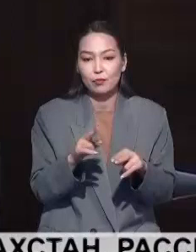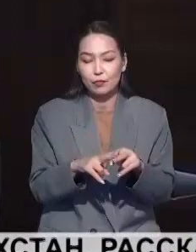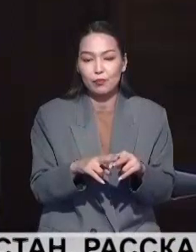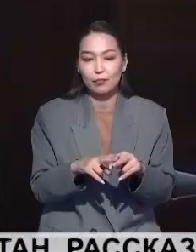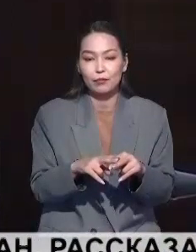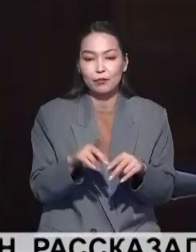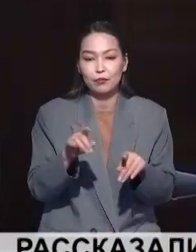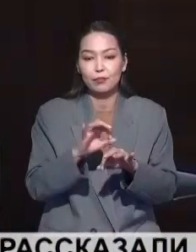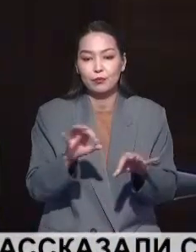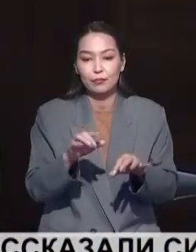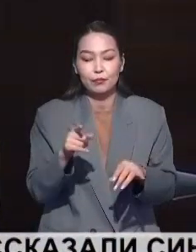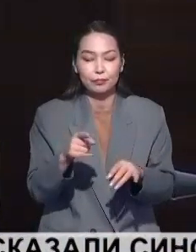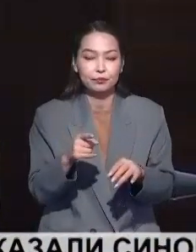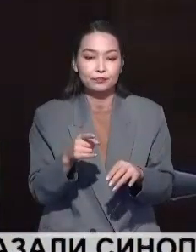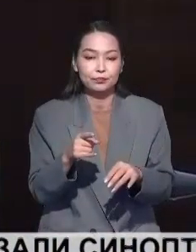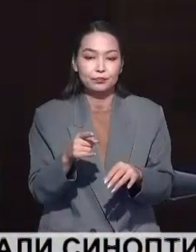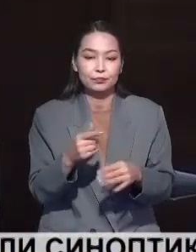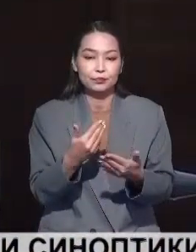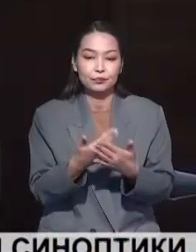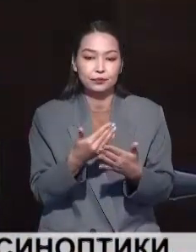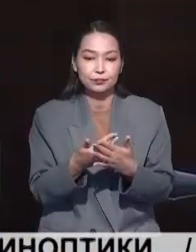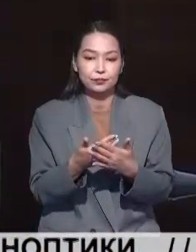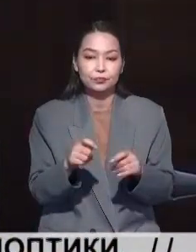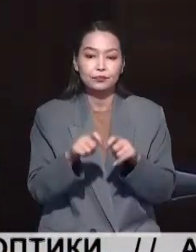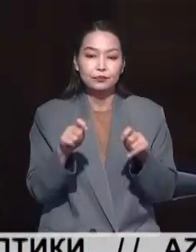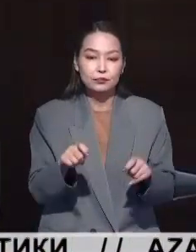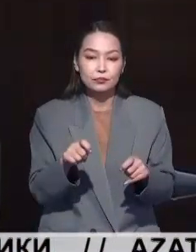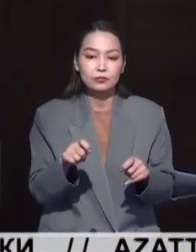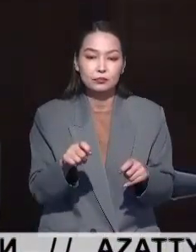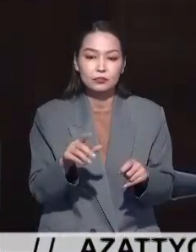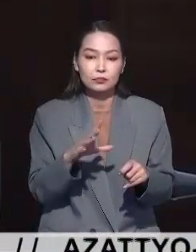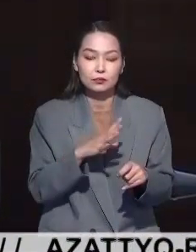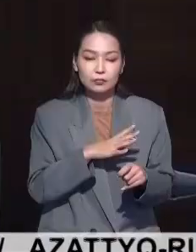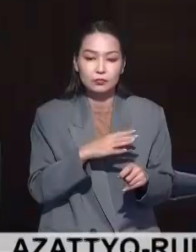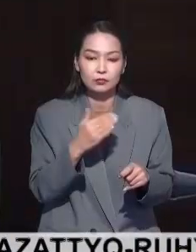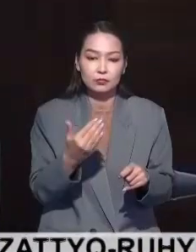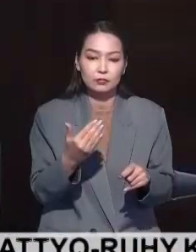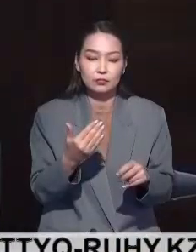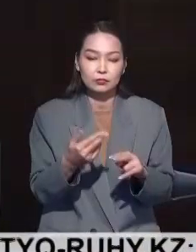заработал антифрод-центр. С момента его запуска было обработано более 5500